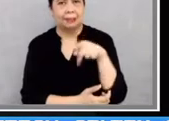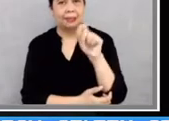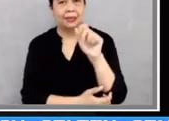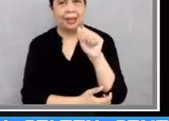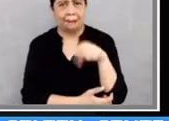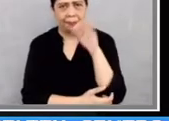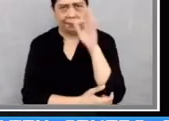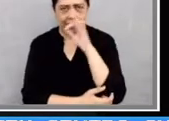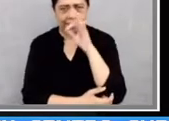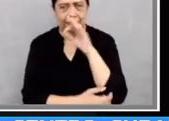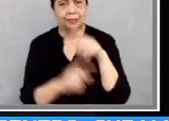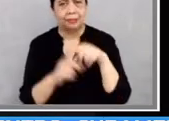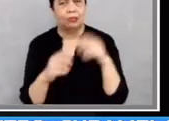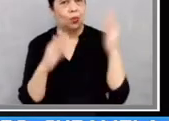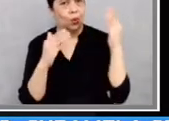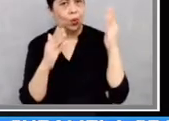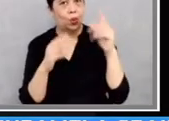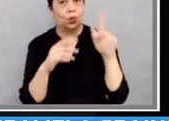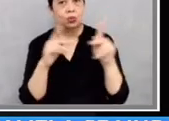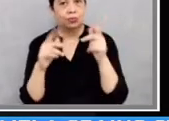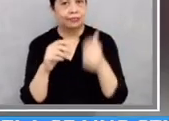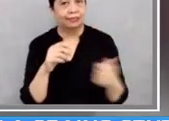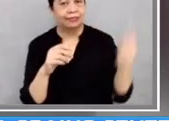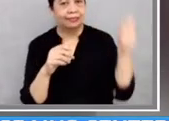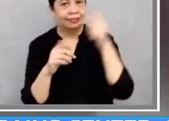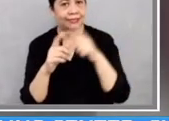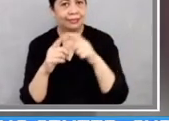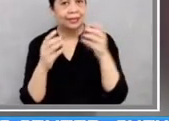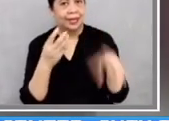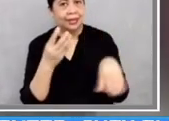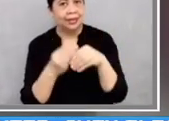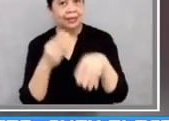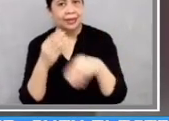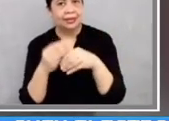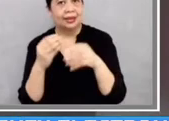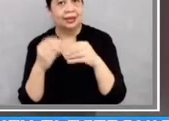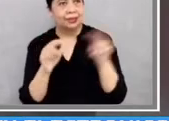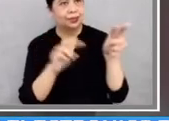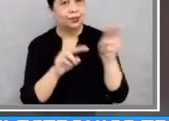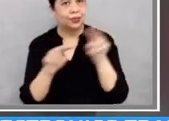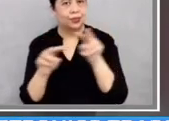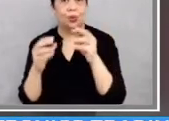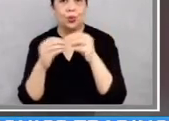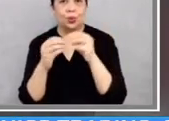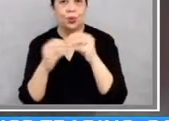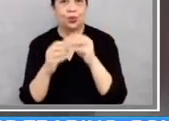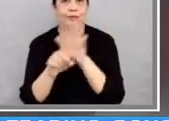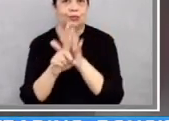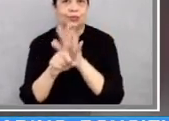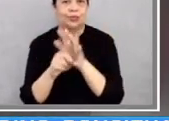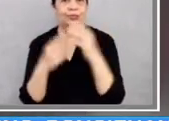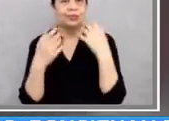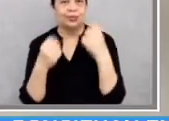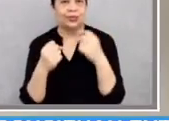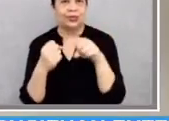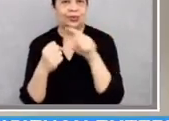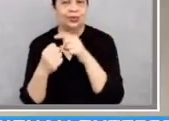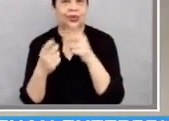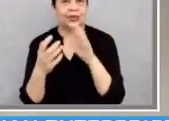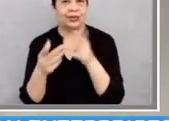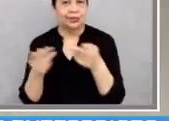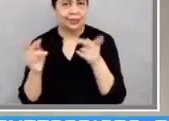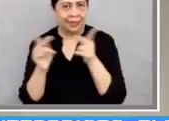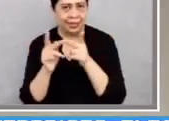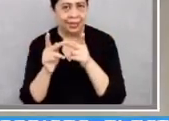Umaasa naman ang mga otoridad na sa pamamagitan ng mga dagdag atraksyon na ito, mas lalo pang lalakas ang turismo sa kanilang bayan.